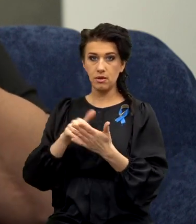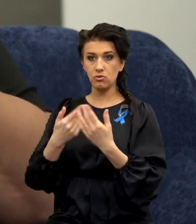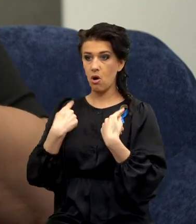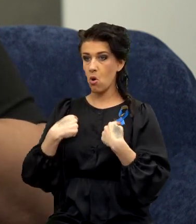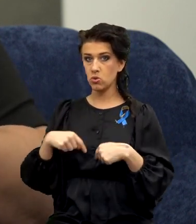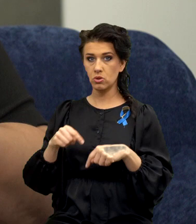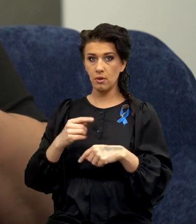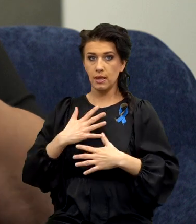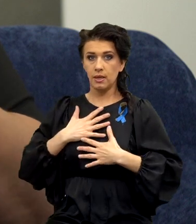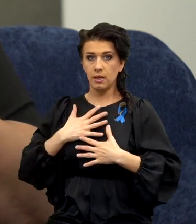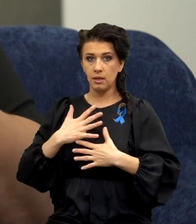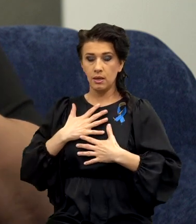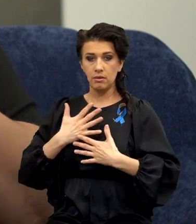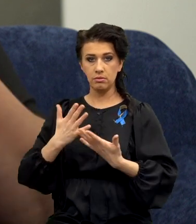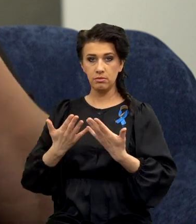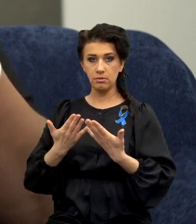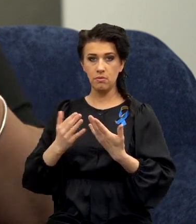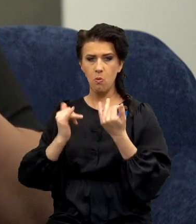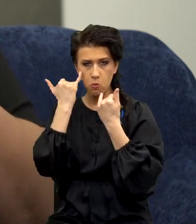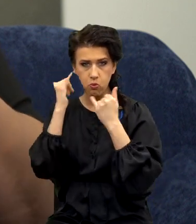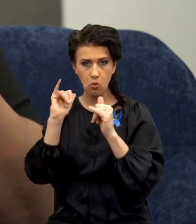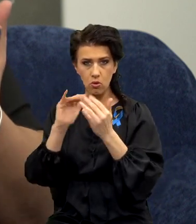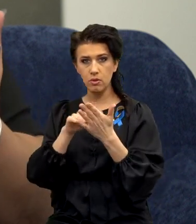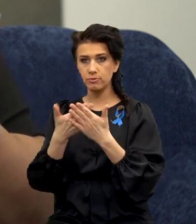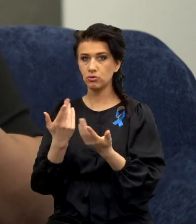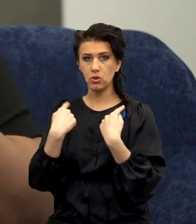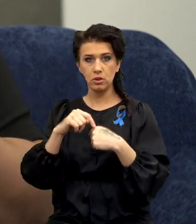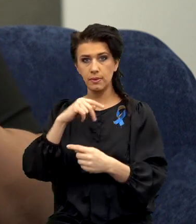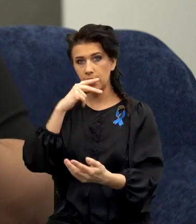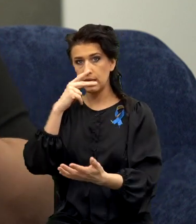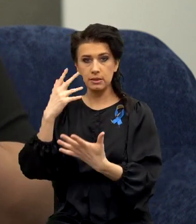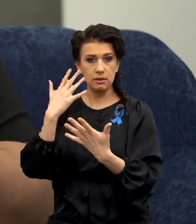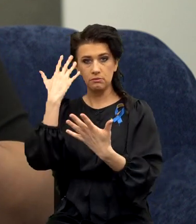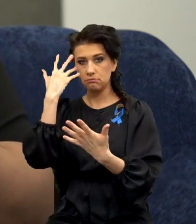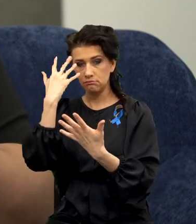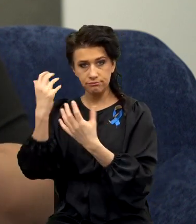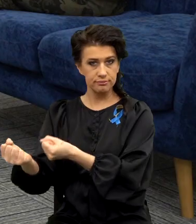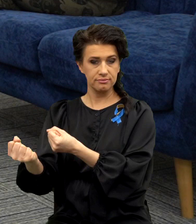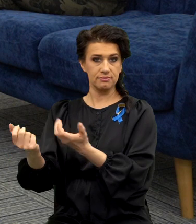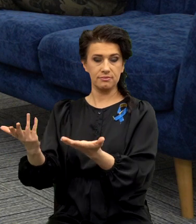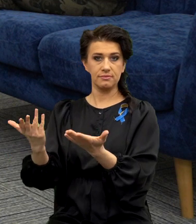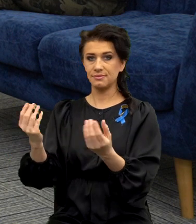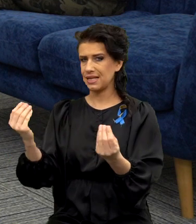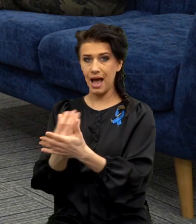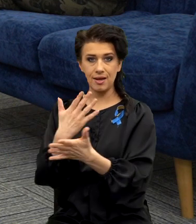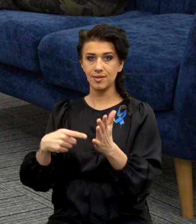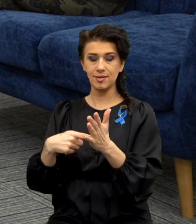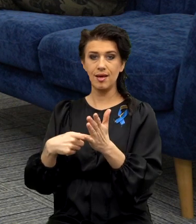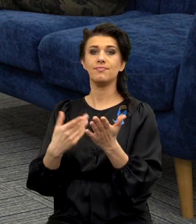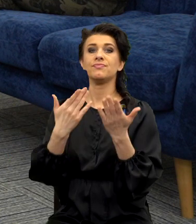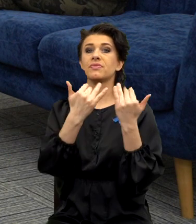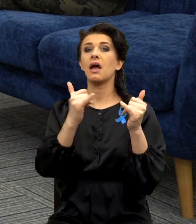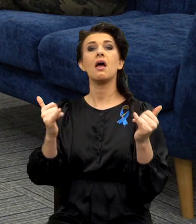hiperwentylować, kiedy się dzieje z nim coś złego, kiedy traci przytomność, ja wtedy to zauważę. A niektórzy, tak jak